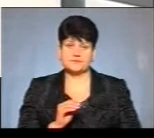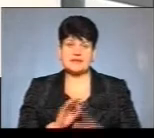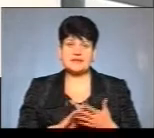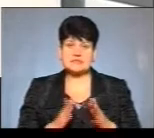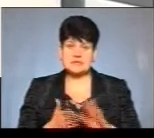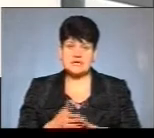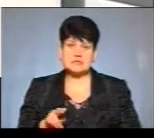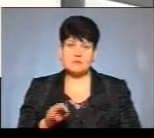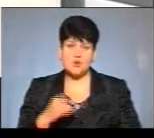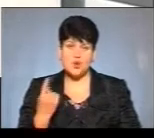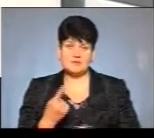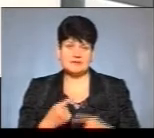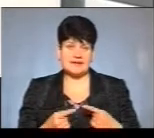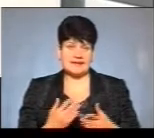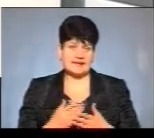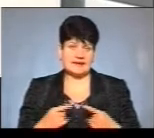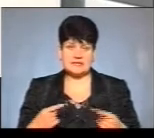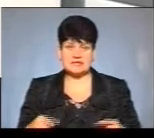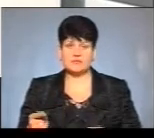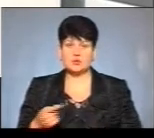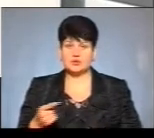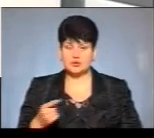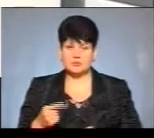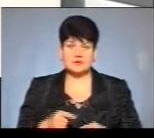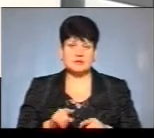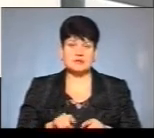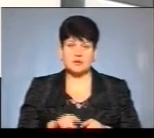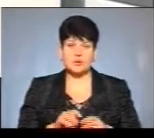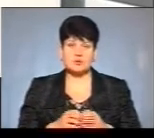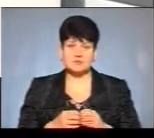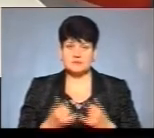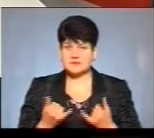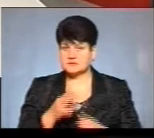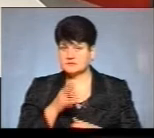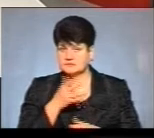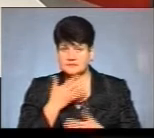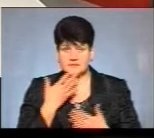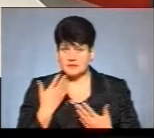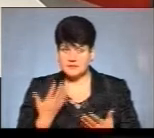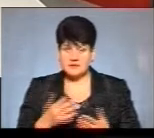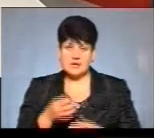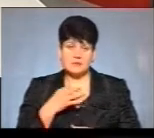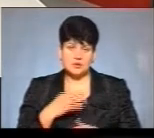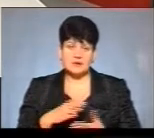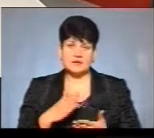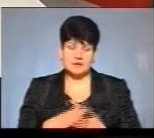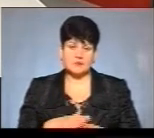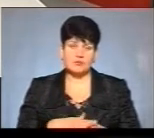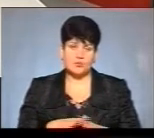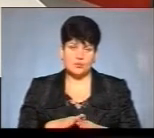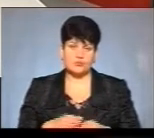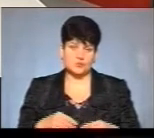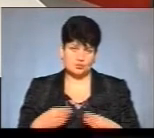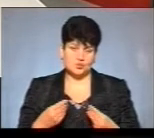Ситуація по областях є різною. Наприклад, в Тернополі такої проблеми на даний час немає, тому що ліки є в повному доступі